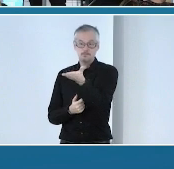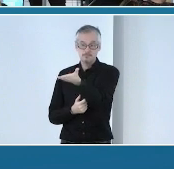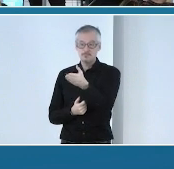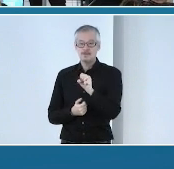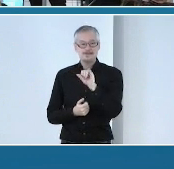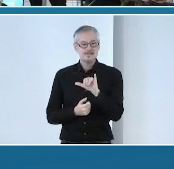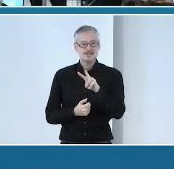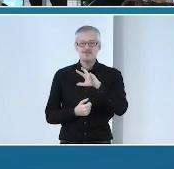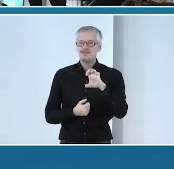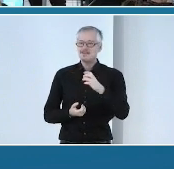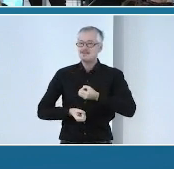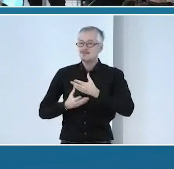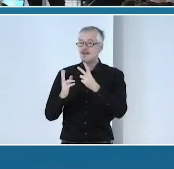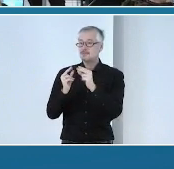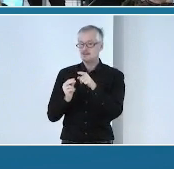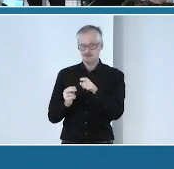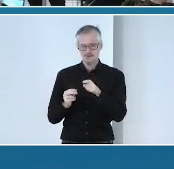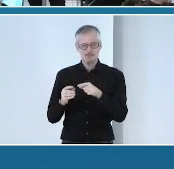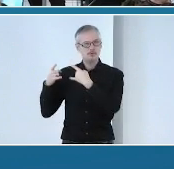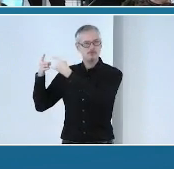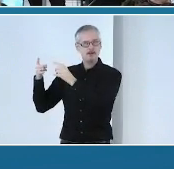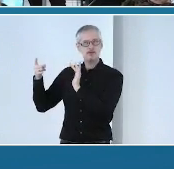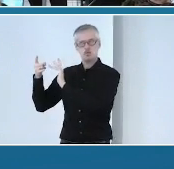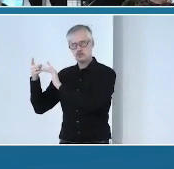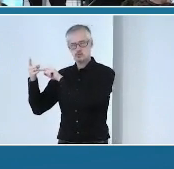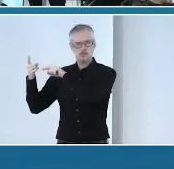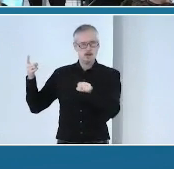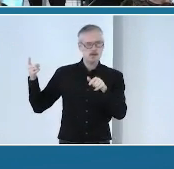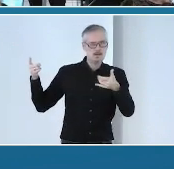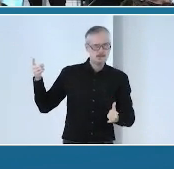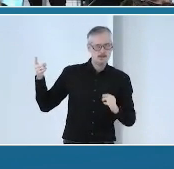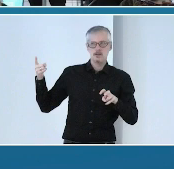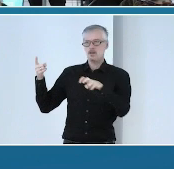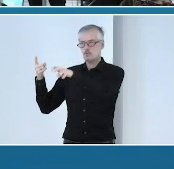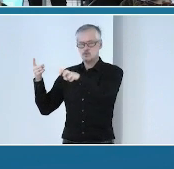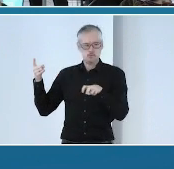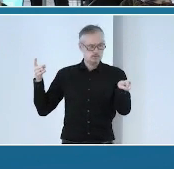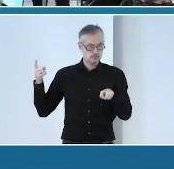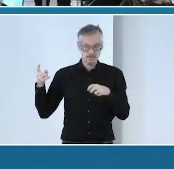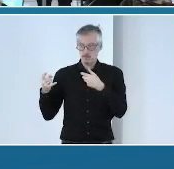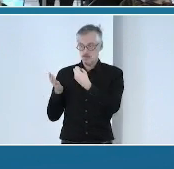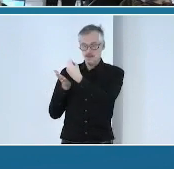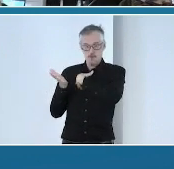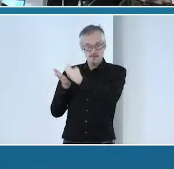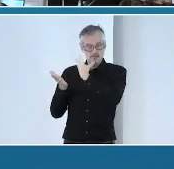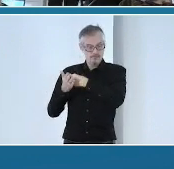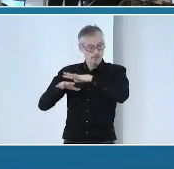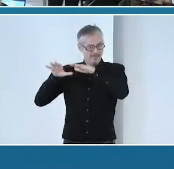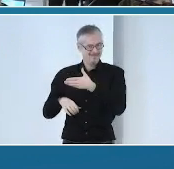Hein. C'est faire bouger. Plus on bouge, plus on a un afflux d'informations